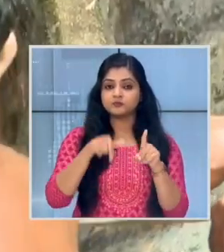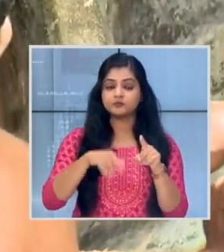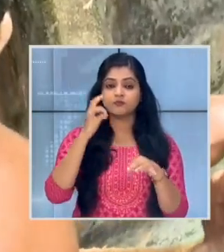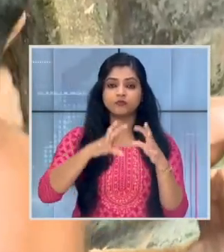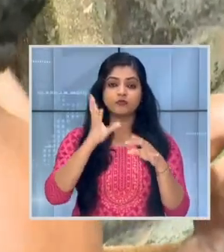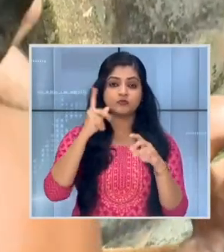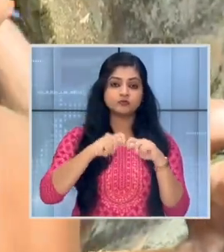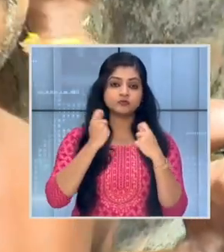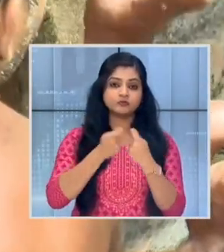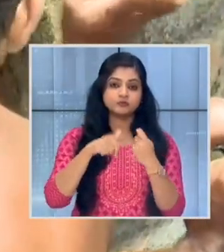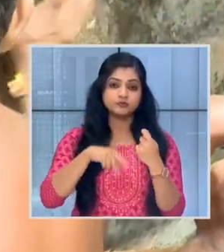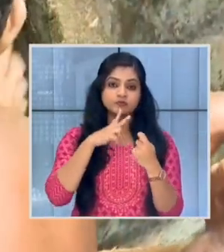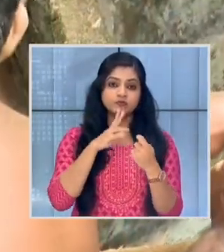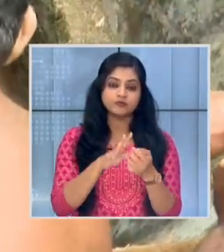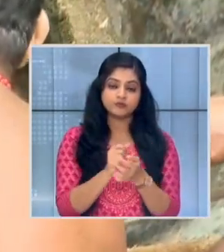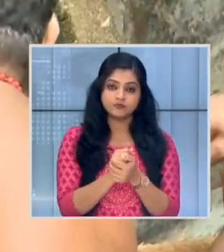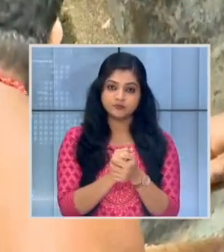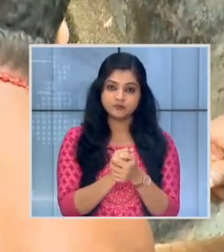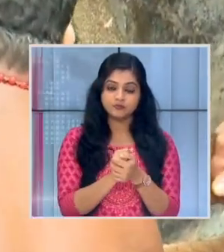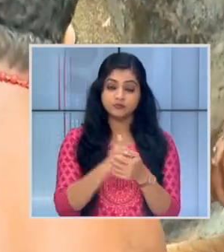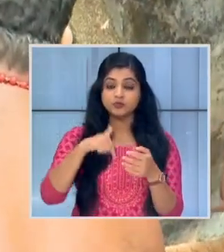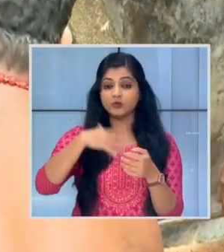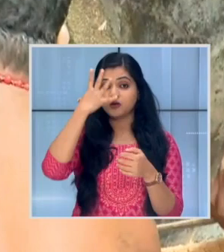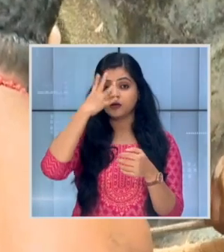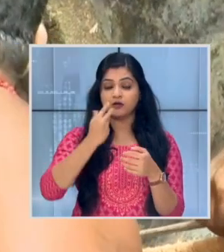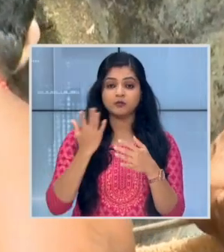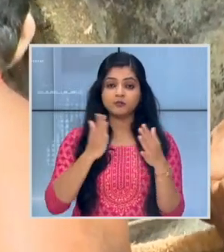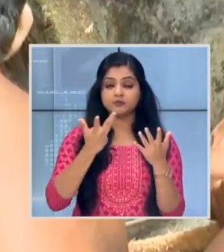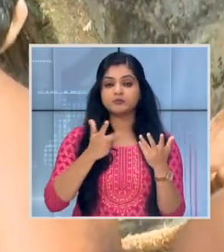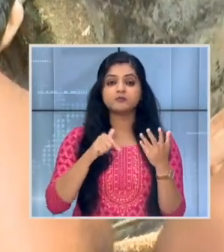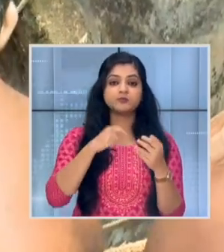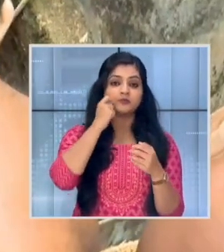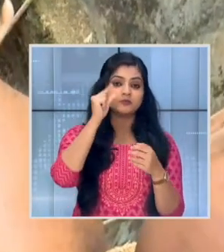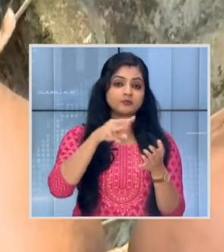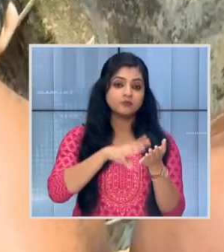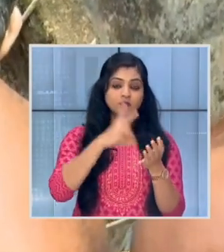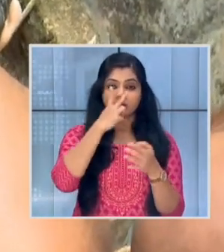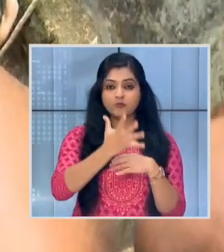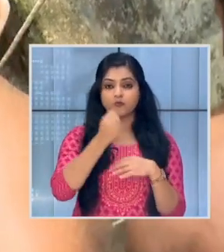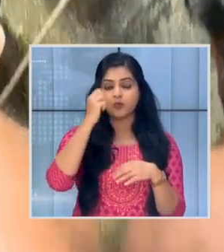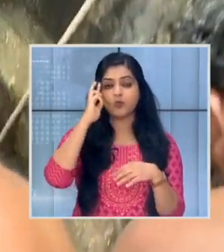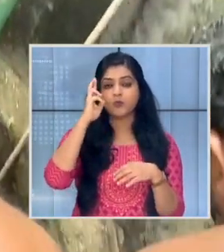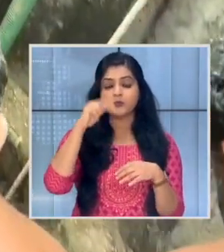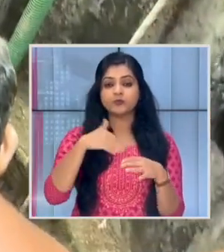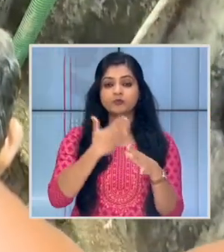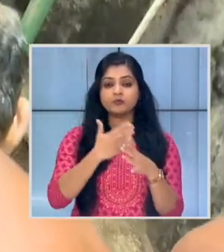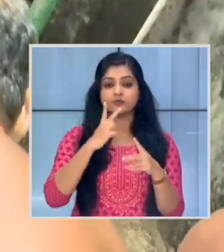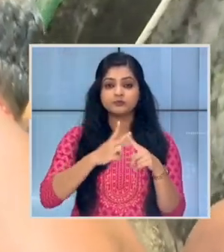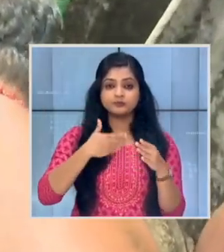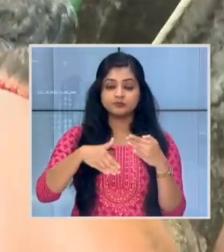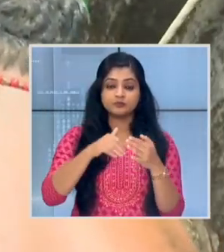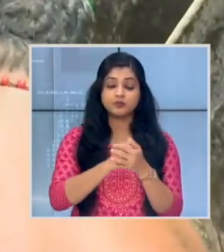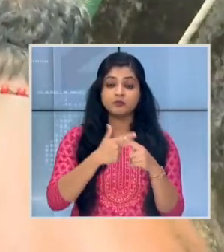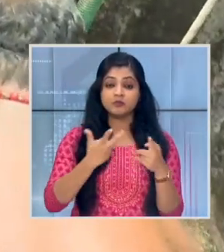ഇത്ര അധികം സമയം കൂടി തന്നെ ഇനിയും വേണ്ടിവരുമെന്നാണ്. ഇന്ന് രാത്രിയോടുകൂടി തന്നെ മഹാരാജനെ കണ്ടെത്താൻ കഴിയുമെന്ന പ്രതീക്ഷയിലാണ് ഈ രക്ഷാപ്രവർത്തകർ തുടരുന്നത്. പക്ഷേ